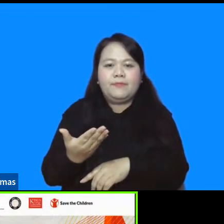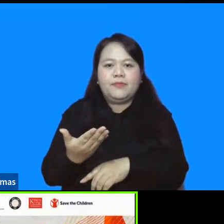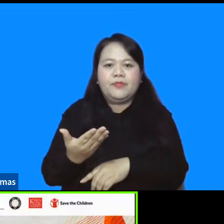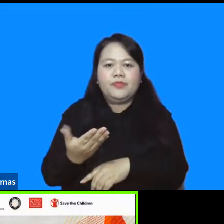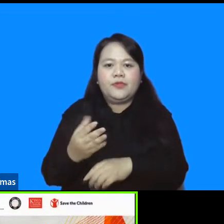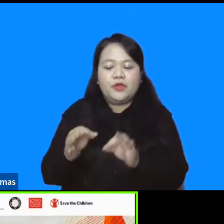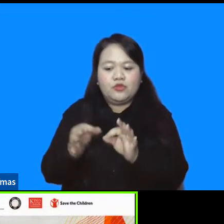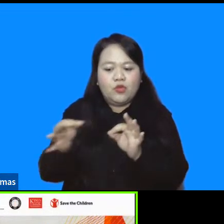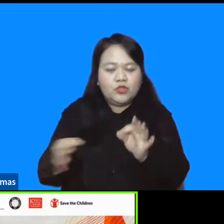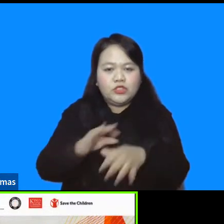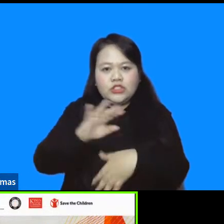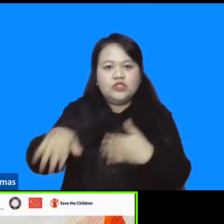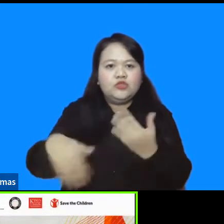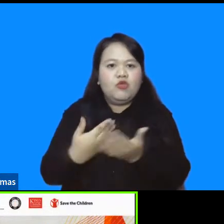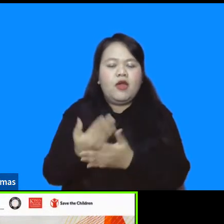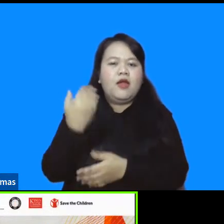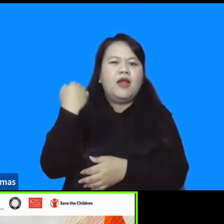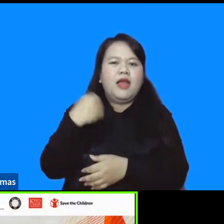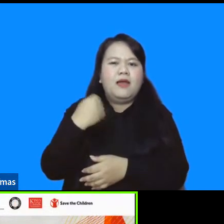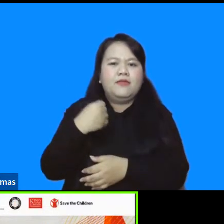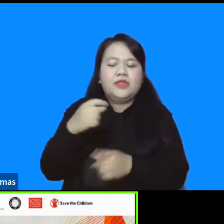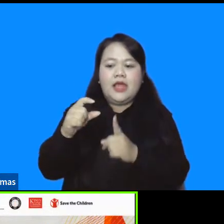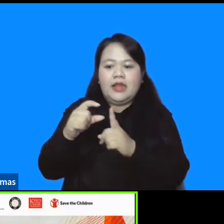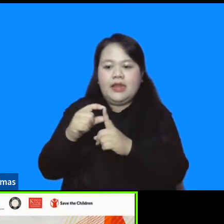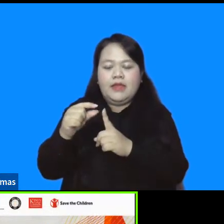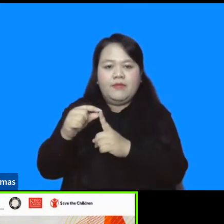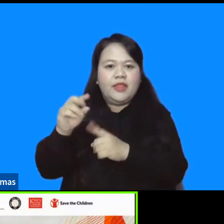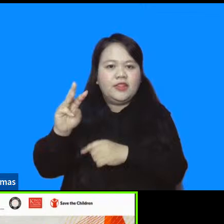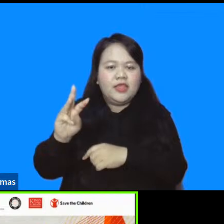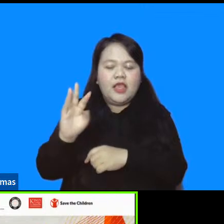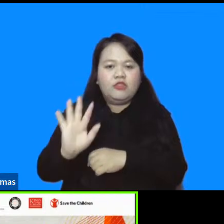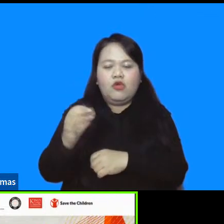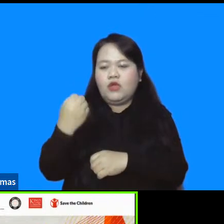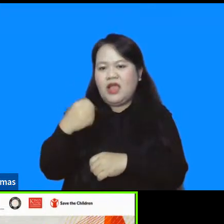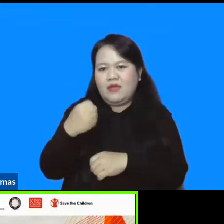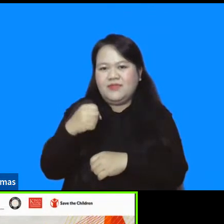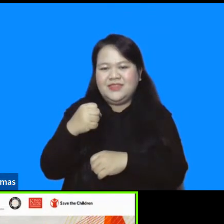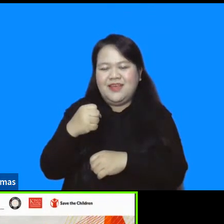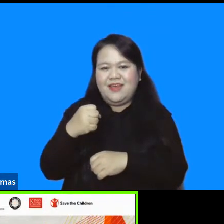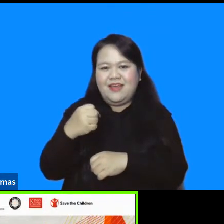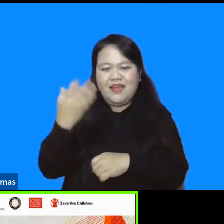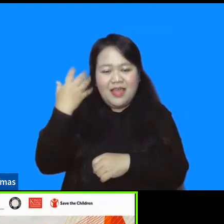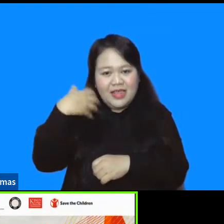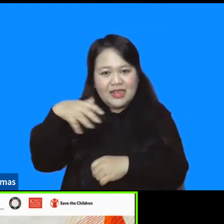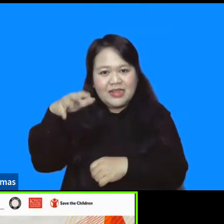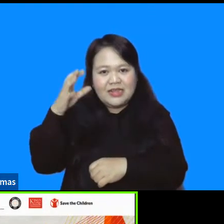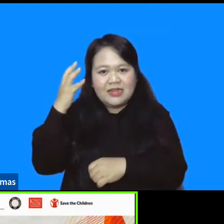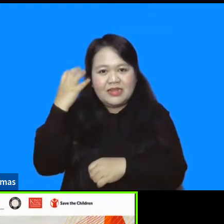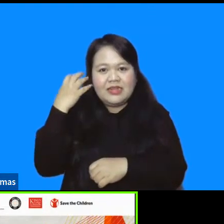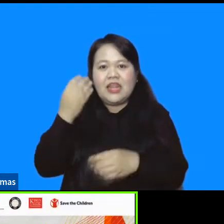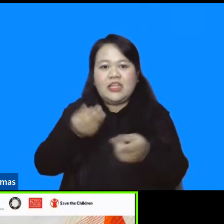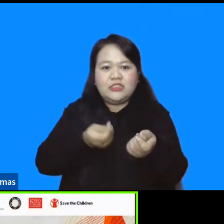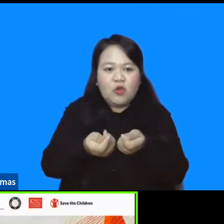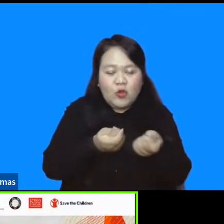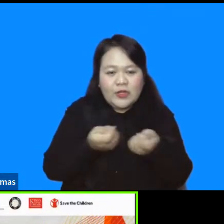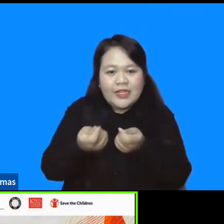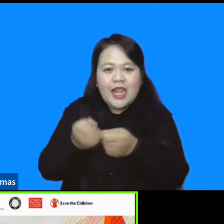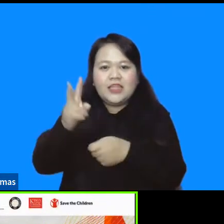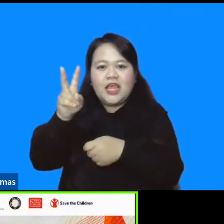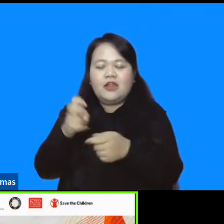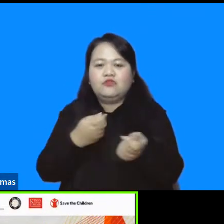ditangani oleh semua, nggak bisa oleh hanya DP3. Jadi dinas kami memang selaku koordinator mungkin leading sektor yang harus